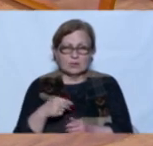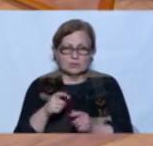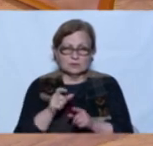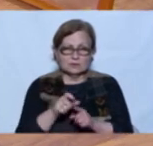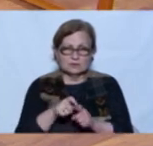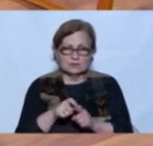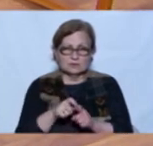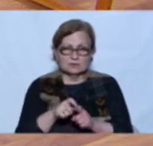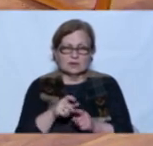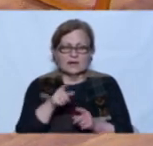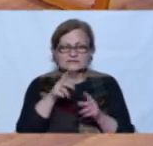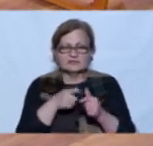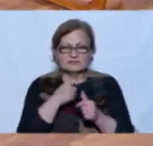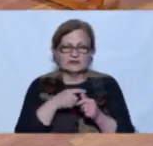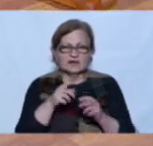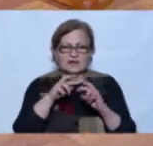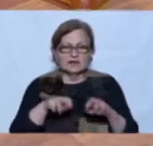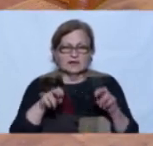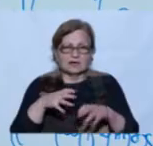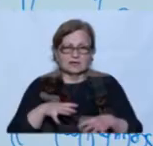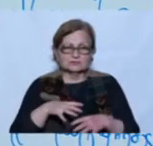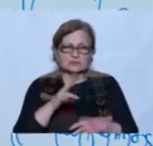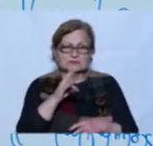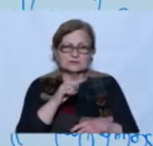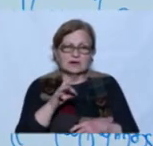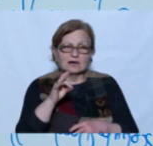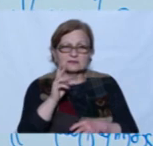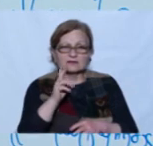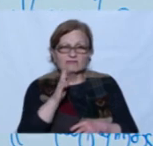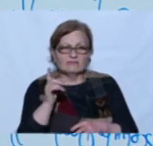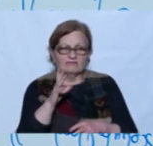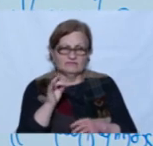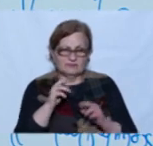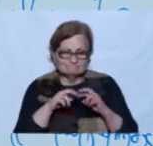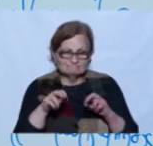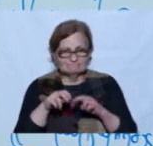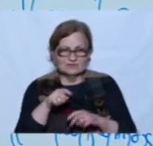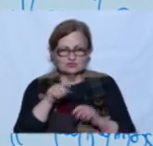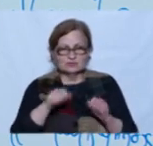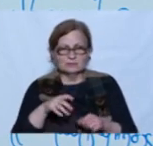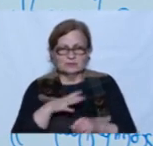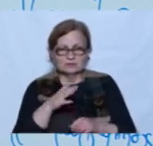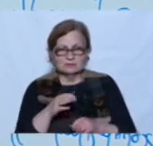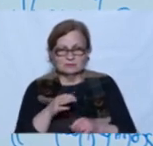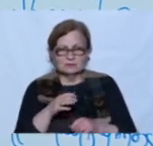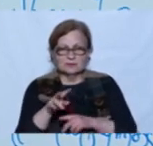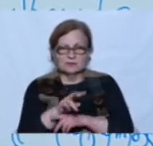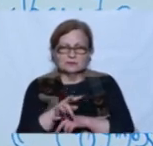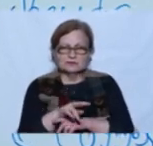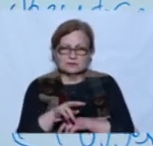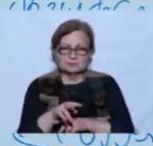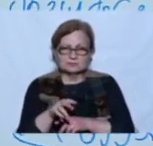და ნარკვევს ნიშნავს. ის შეიძლება იყოს